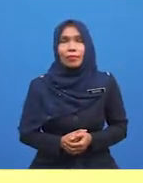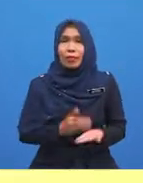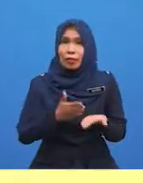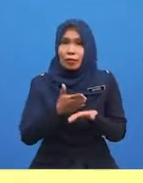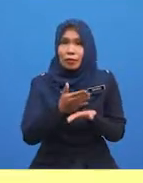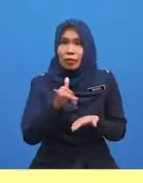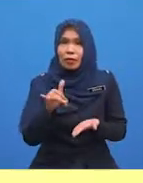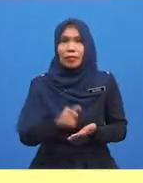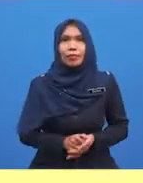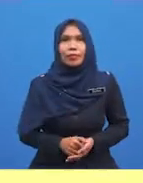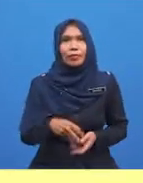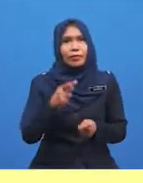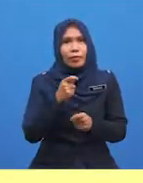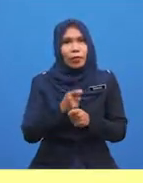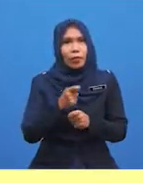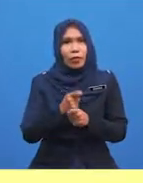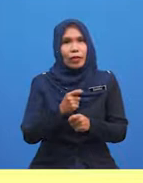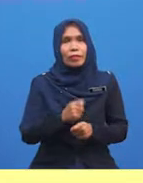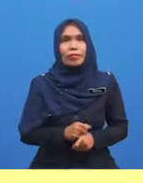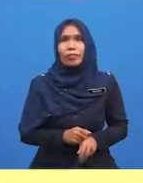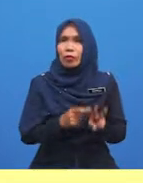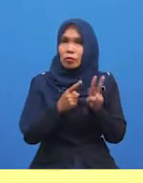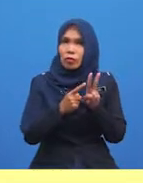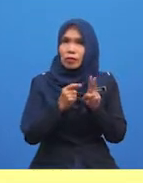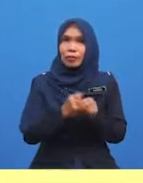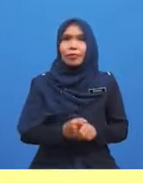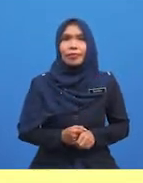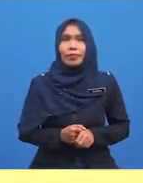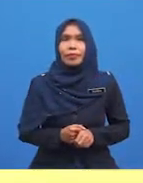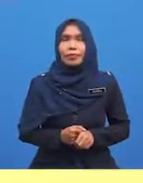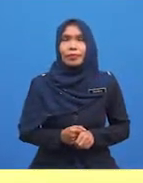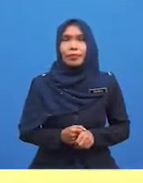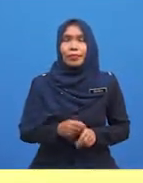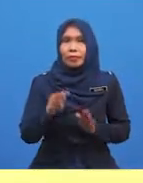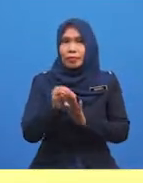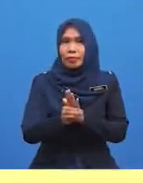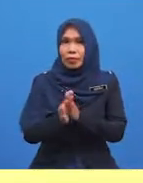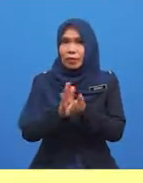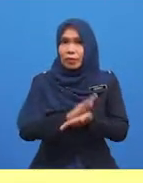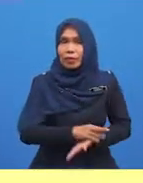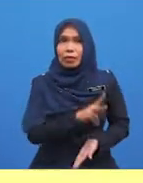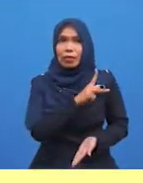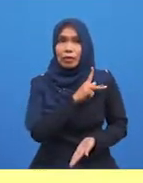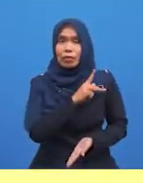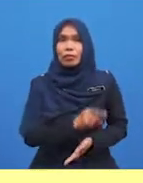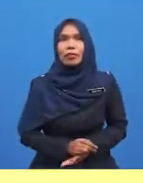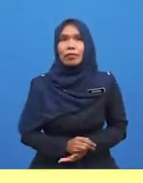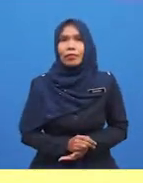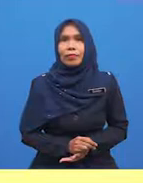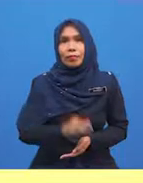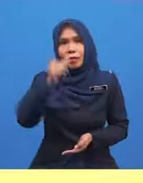Seterusnya, tugas dan tanggungjawab yang kedua ialah menjadi ketua agama Islam